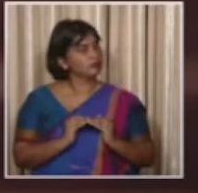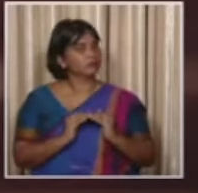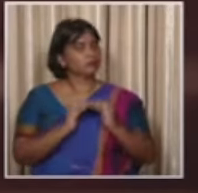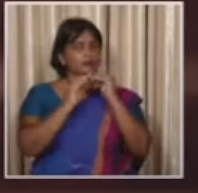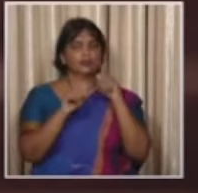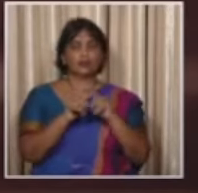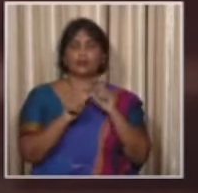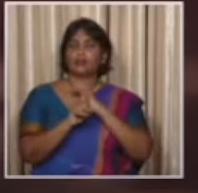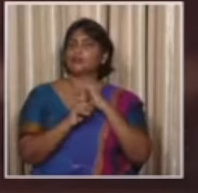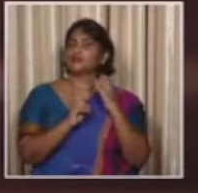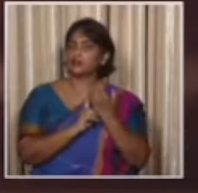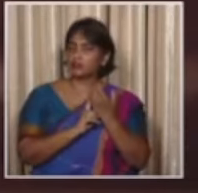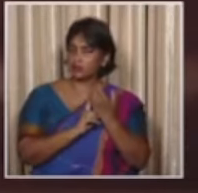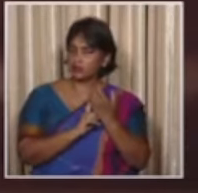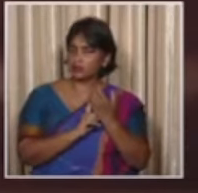කරන්න, සංස්කෘතිමය